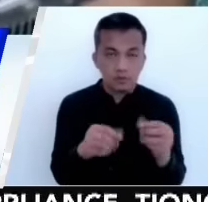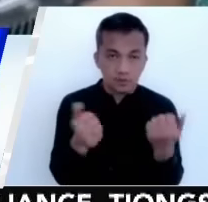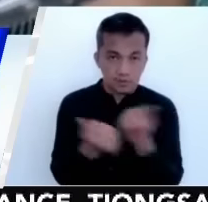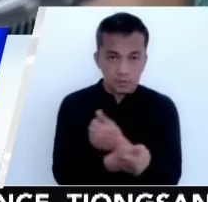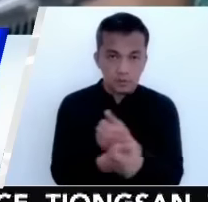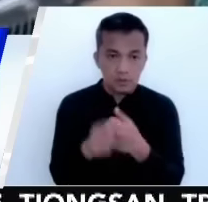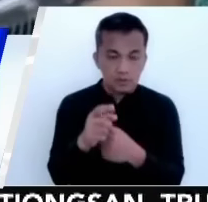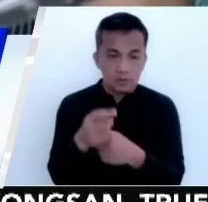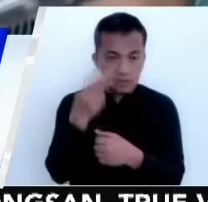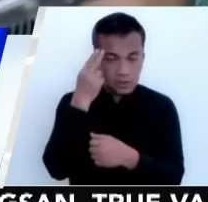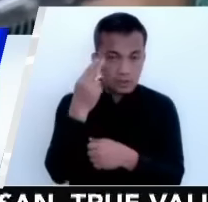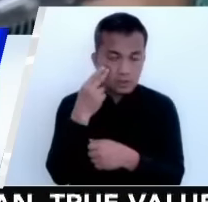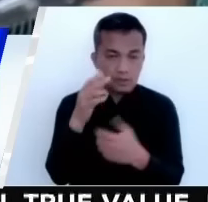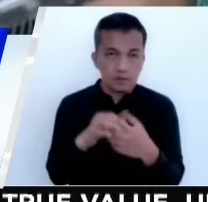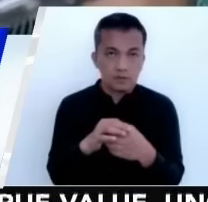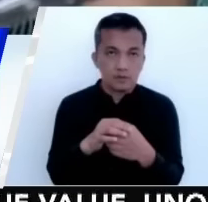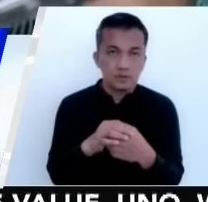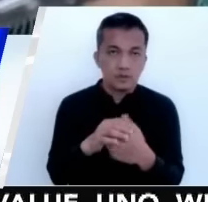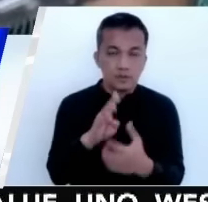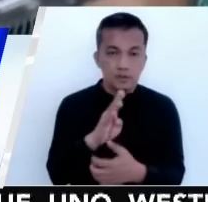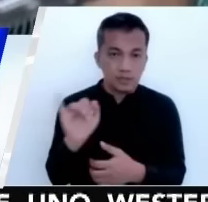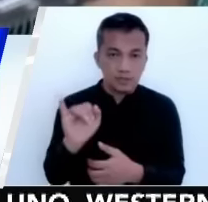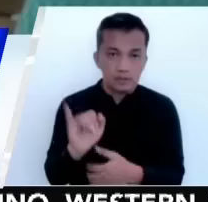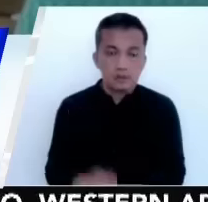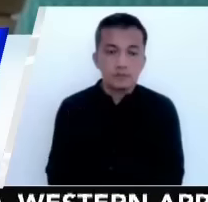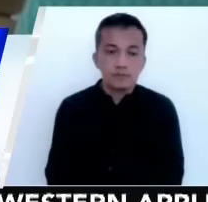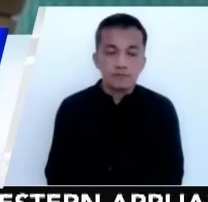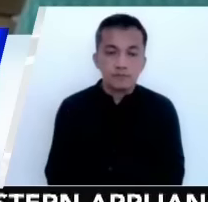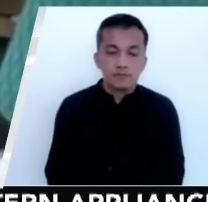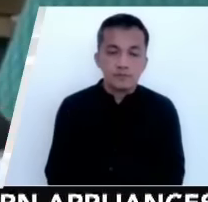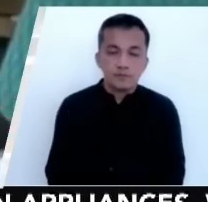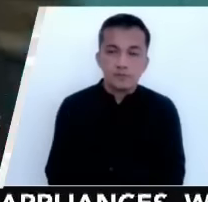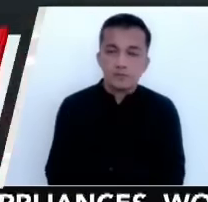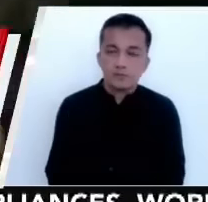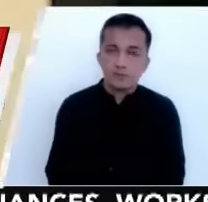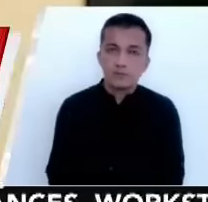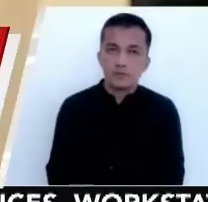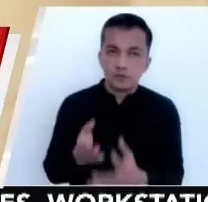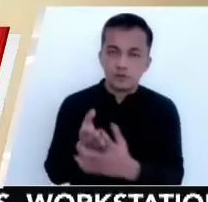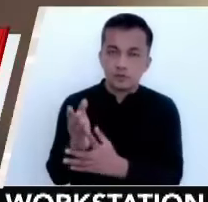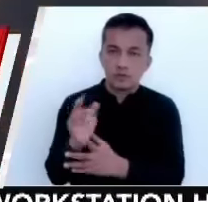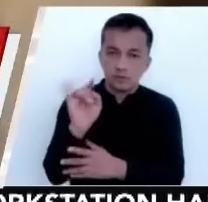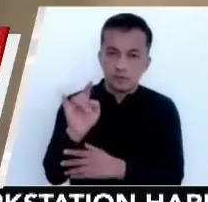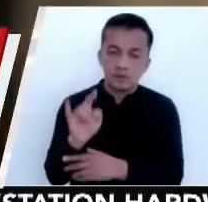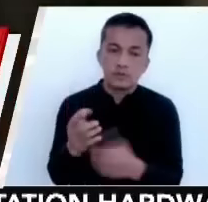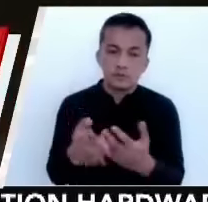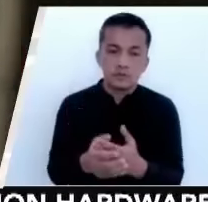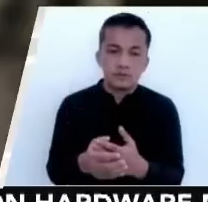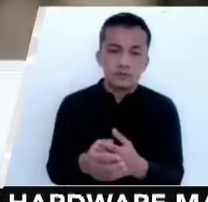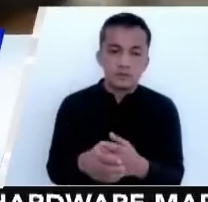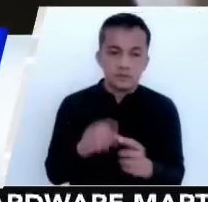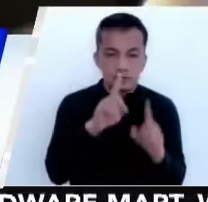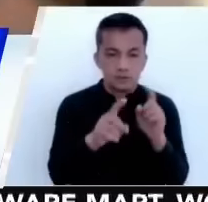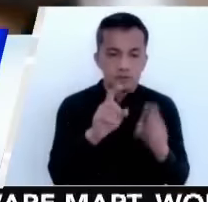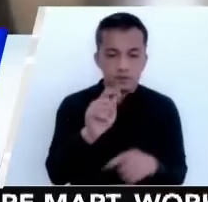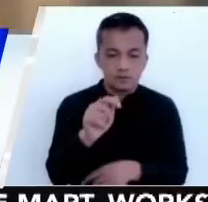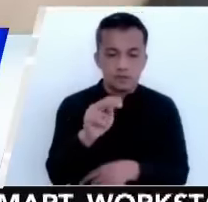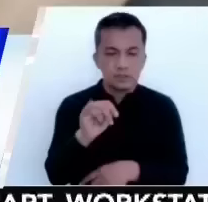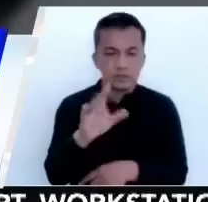the Bureau of Immigration. Through the media, Your Honors. Sinubukan naming tanungin si Tansingco ukol